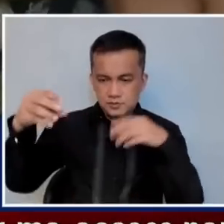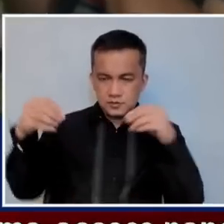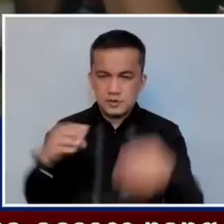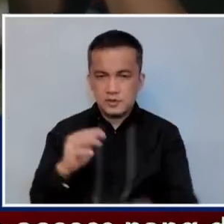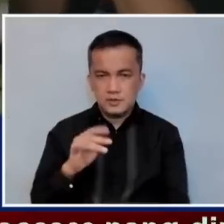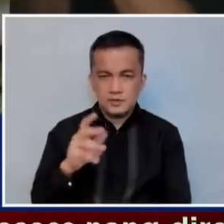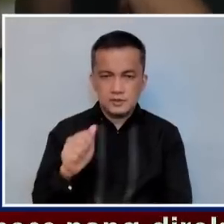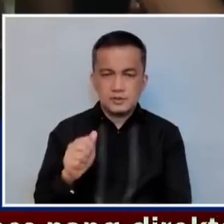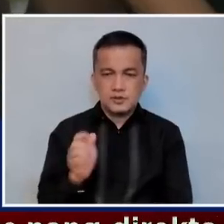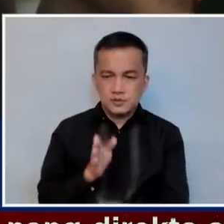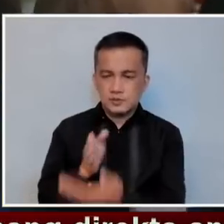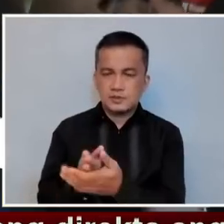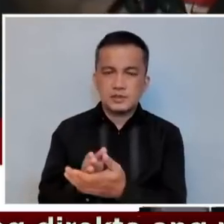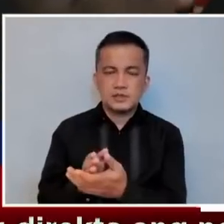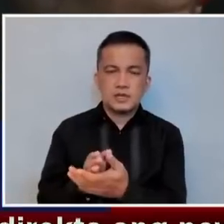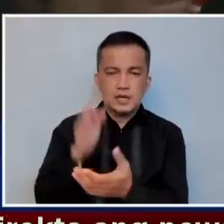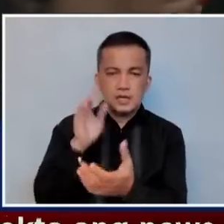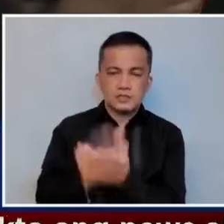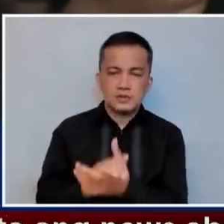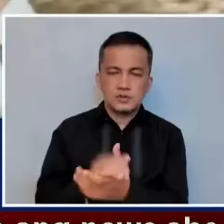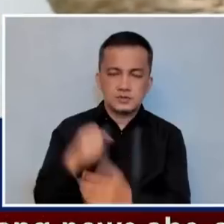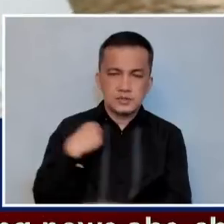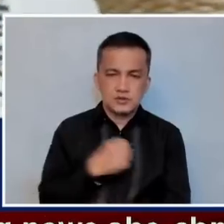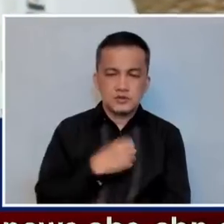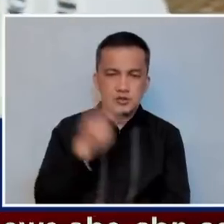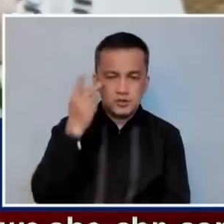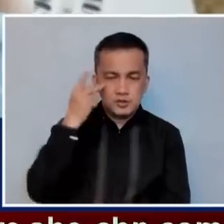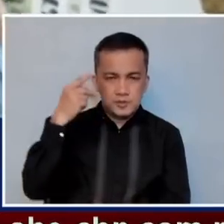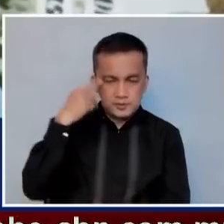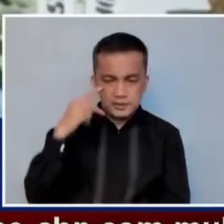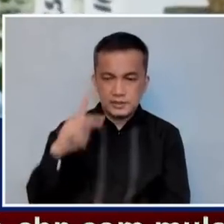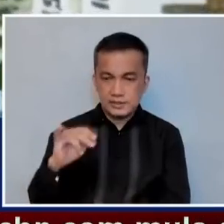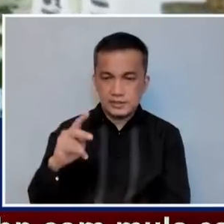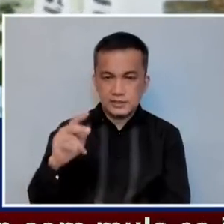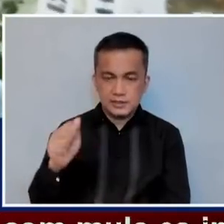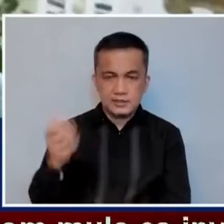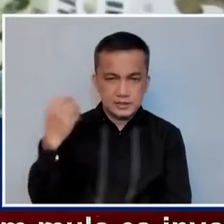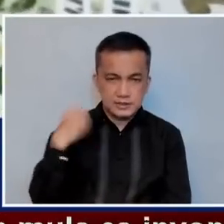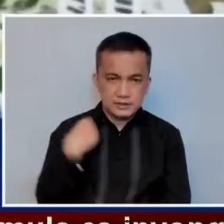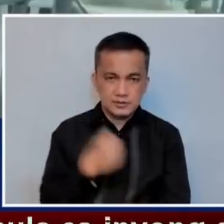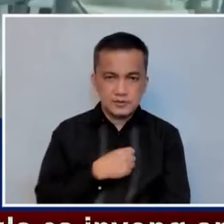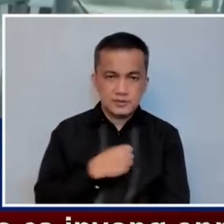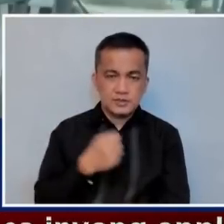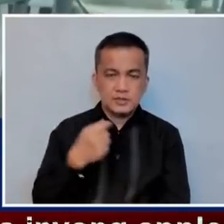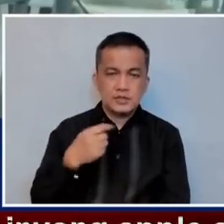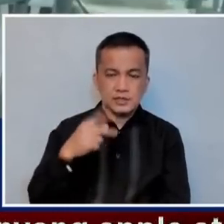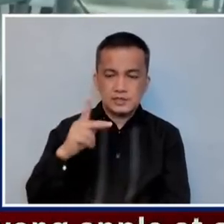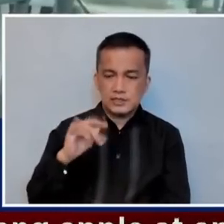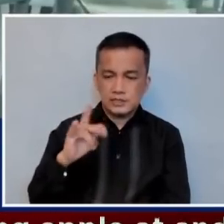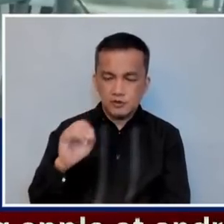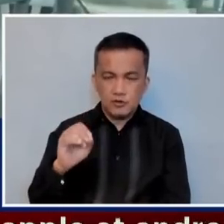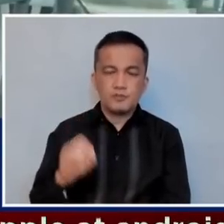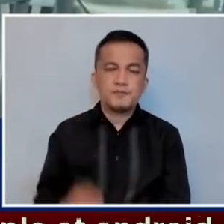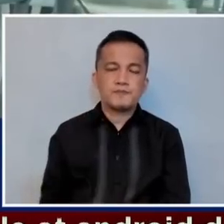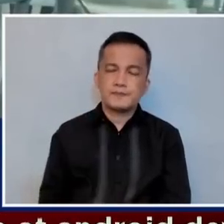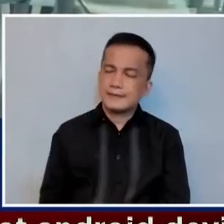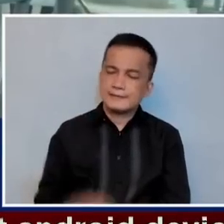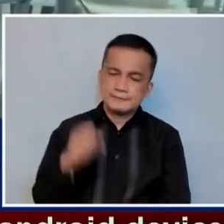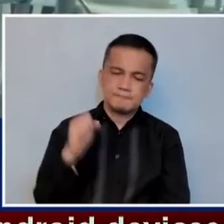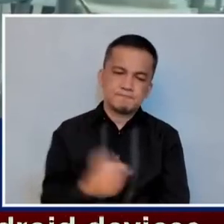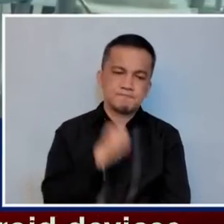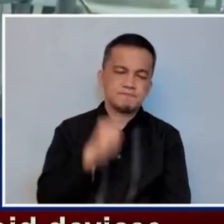Senator Coco Pimentel na si Katrina at dating Senador Kiko Pangilinan. Laking panghihinayang naman